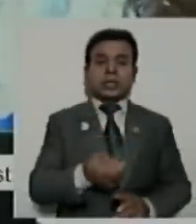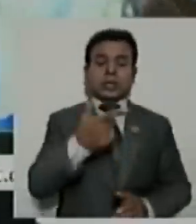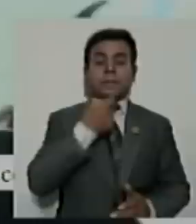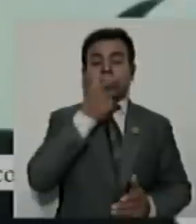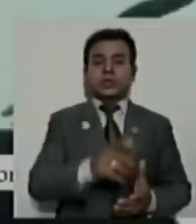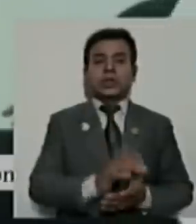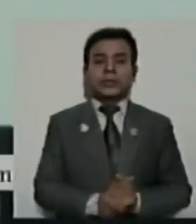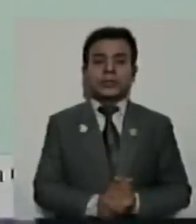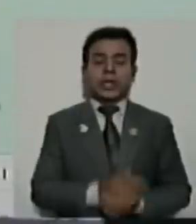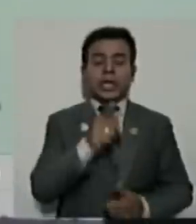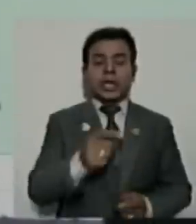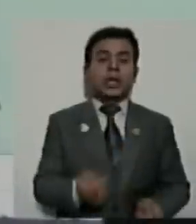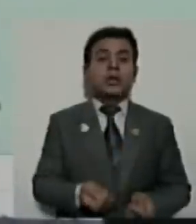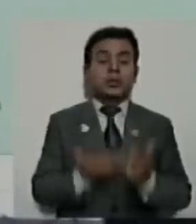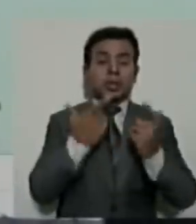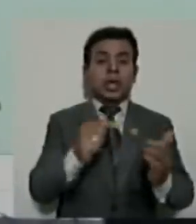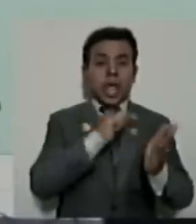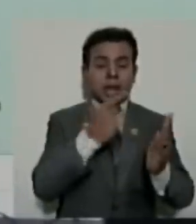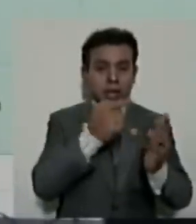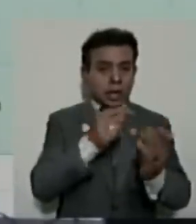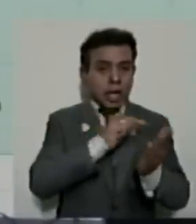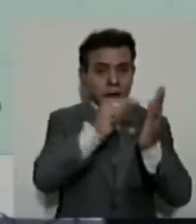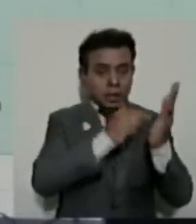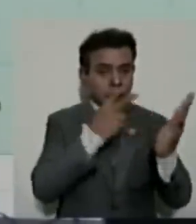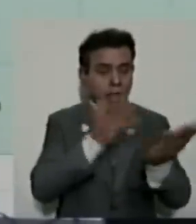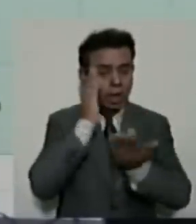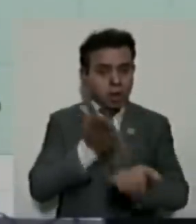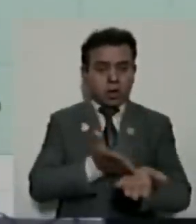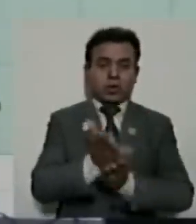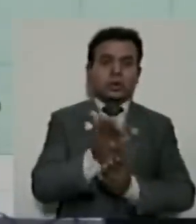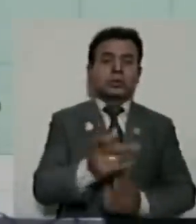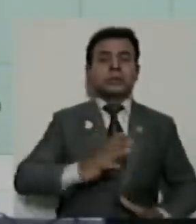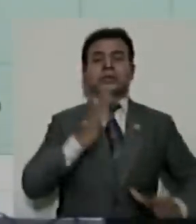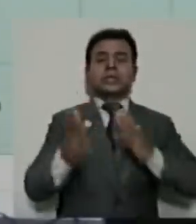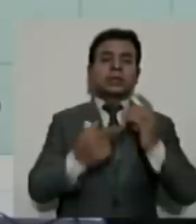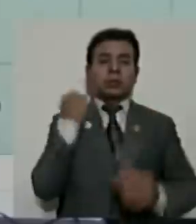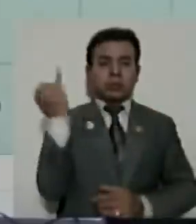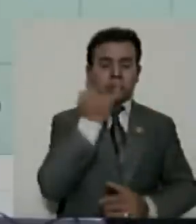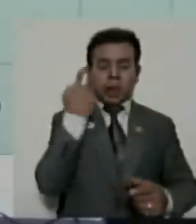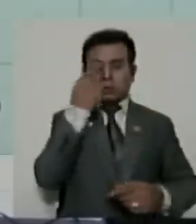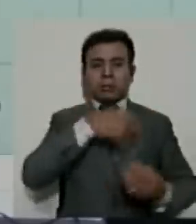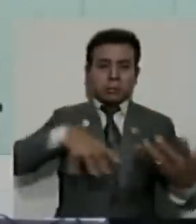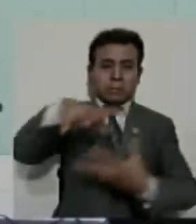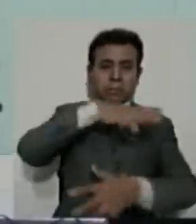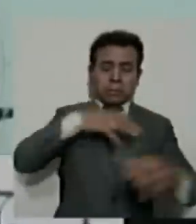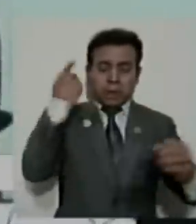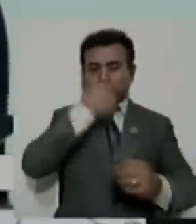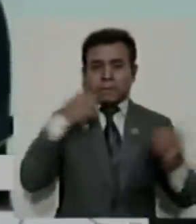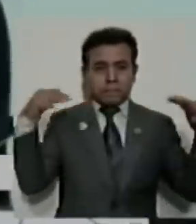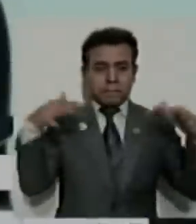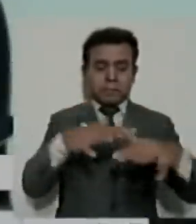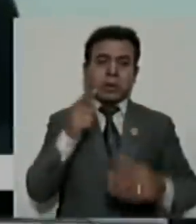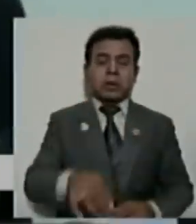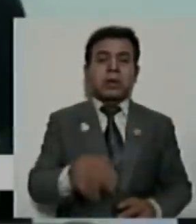সর্বস্তরে দৃষ্টিপাতের বিষয় দেওয়ার দরকার আছে। আমি আর কথা না বাড়িয়ে আমি এখানে শেষ করছি এই বলে